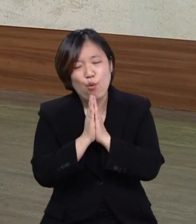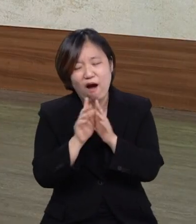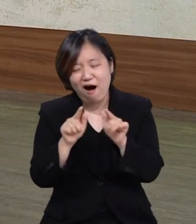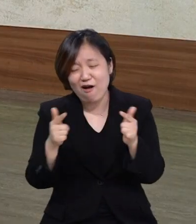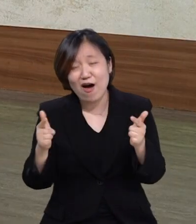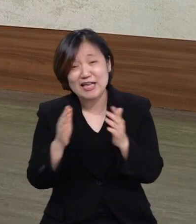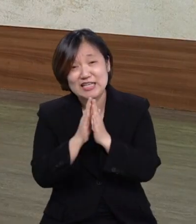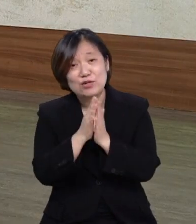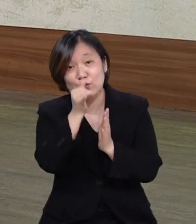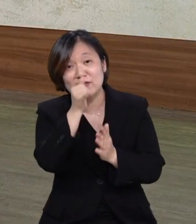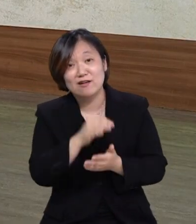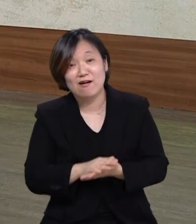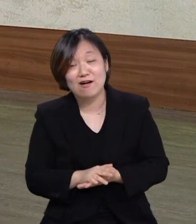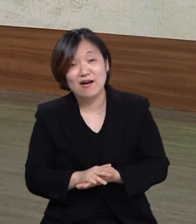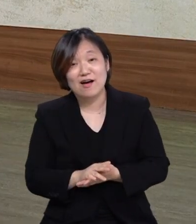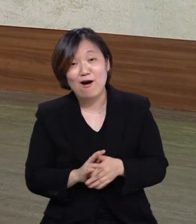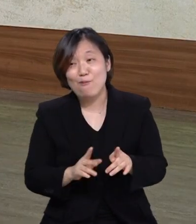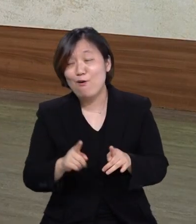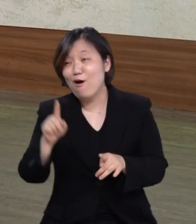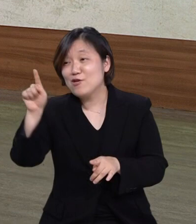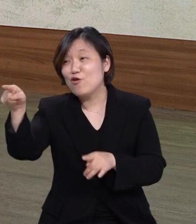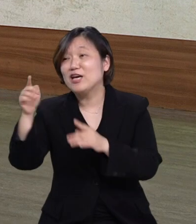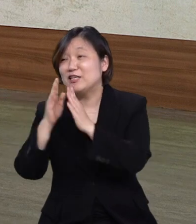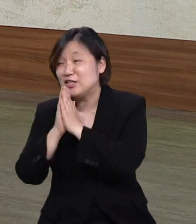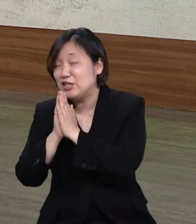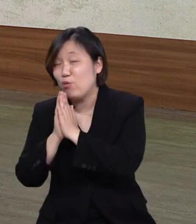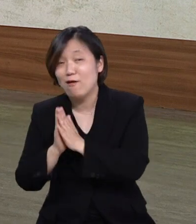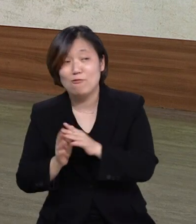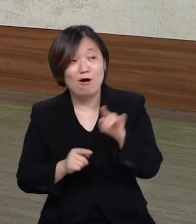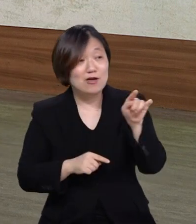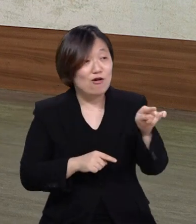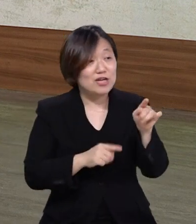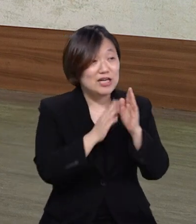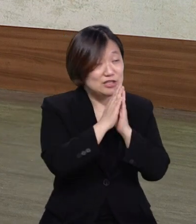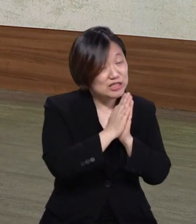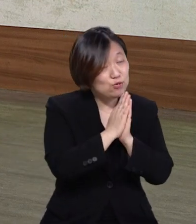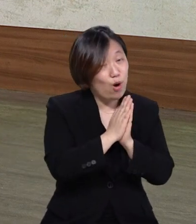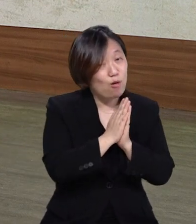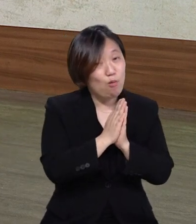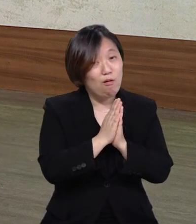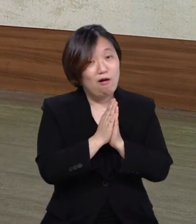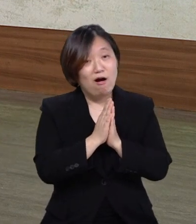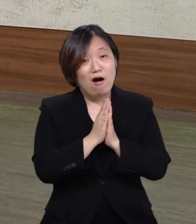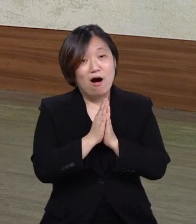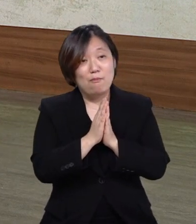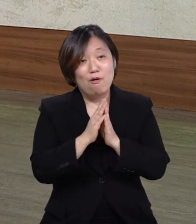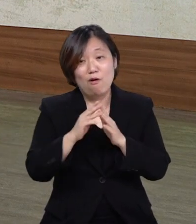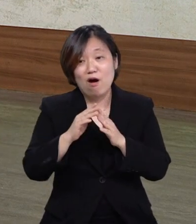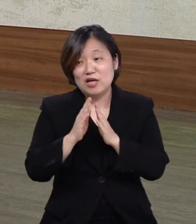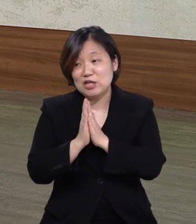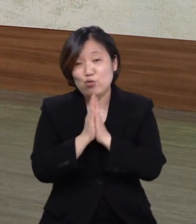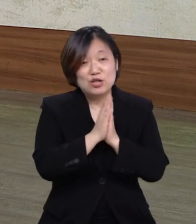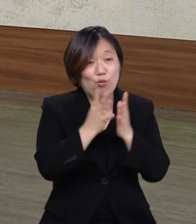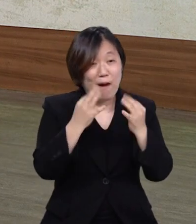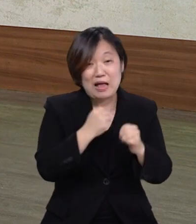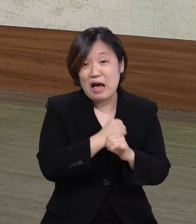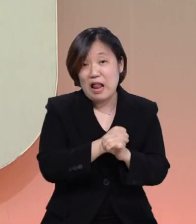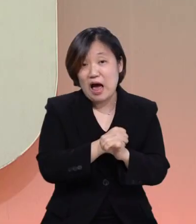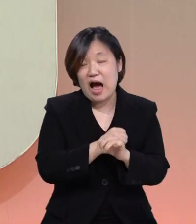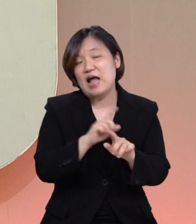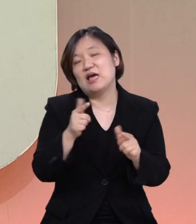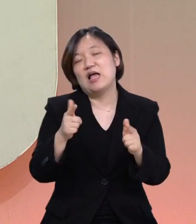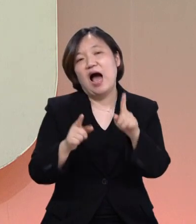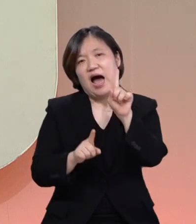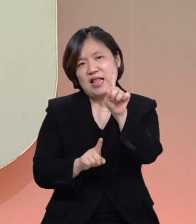통합니다이 기도를 해야 더 효과가 좋을까 저기도를 해야 더 효과가 좋을까 아닙니다 어떤 기도라든